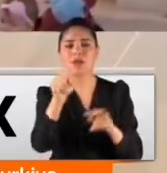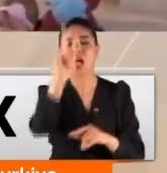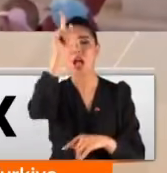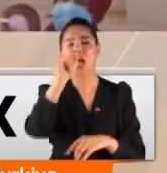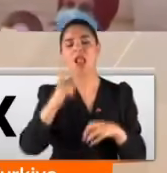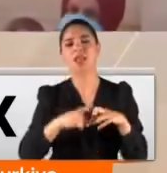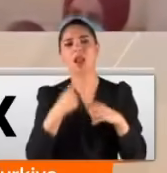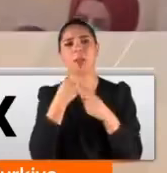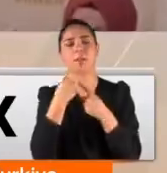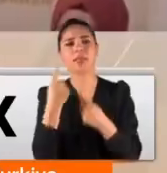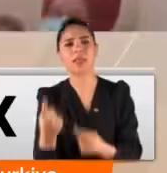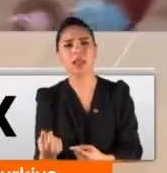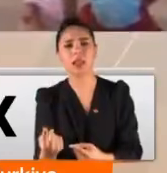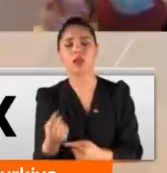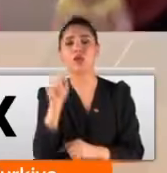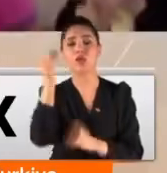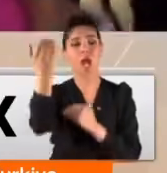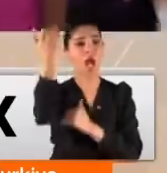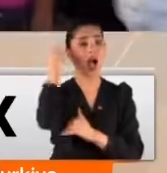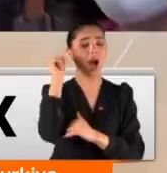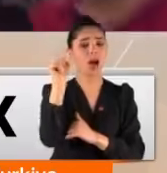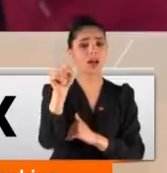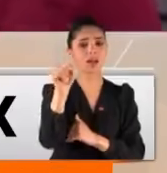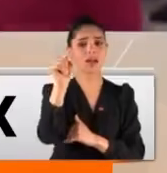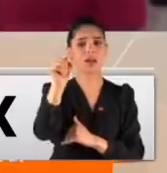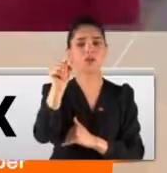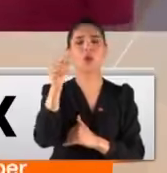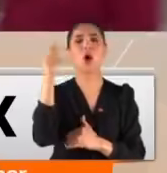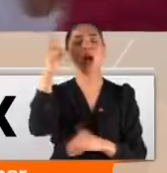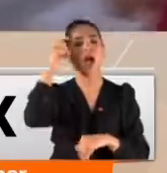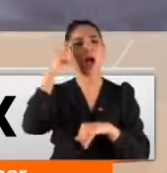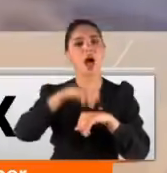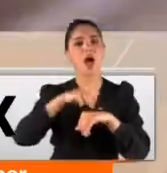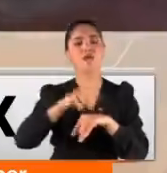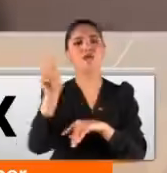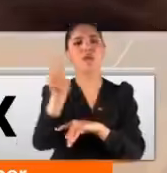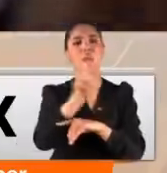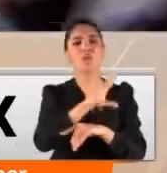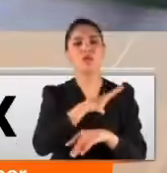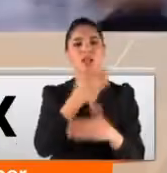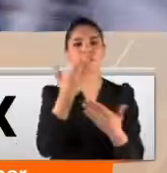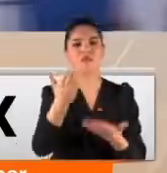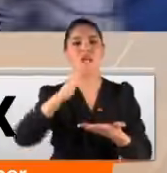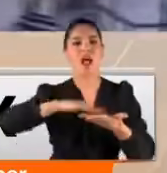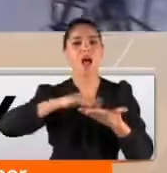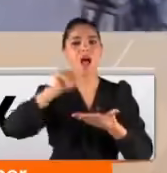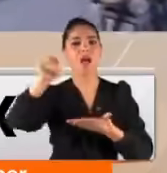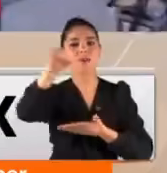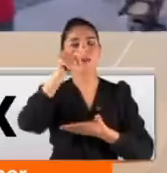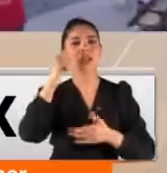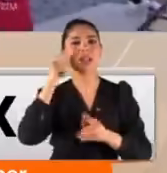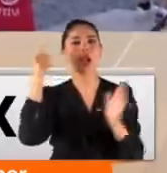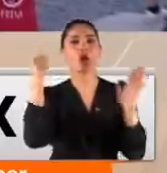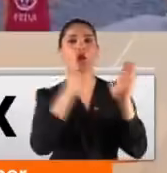Allah'tan rahmet diliyoruz. Hemen arka tarafta da bir hafıza müzesi var. Kameraman arkadaşımdan rica edeceğim. Orayı da size